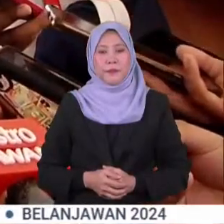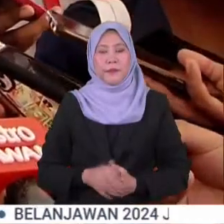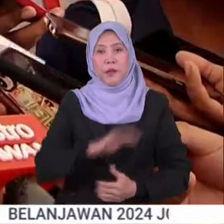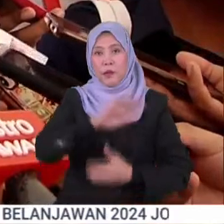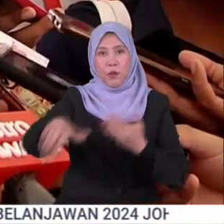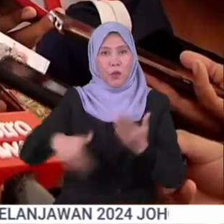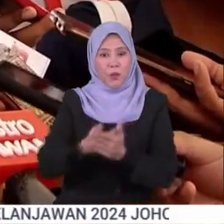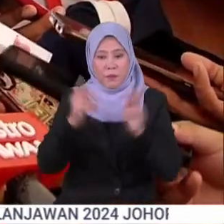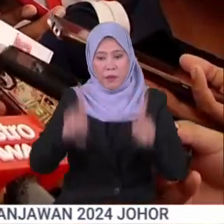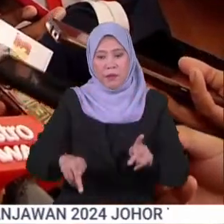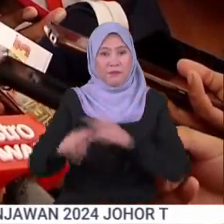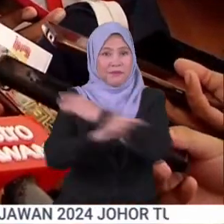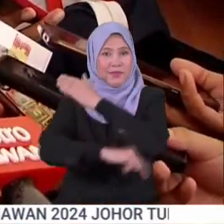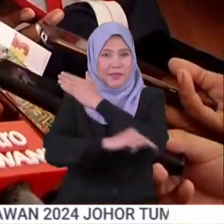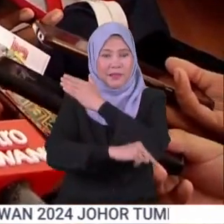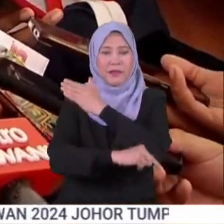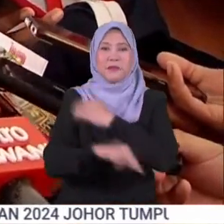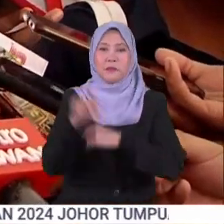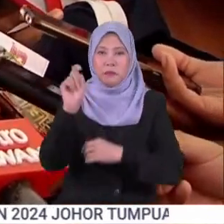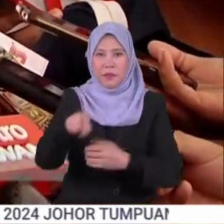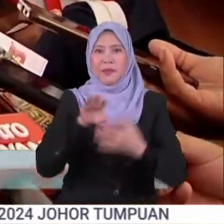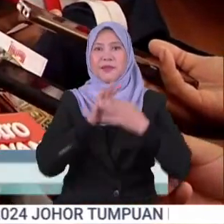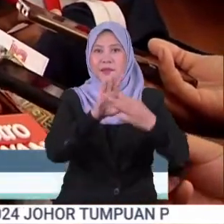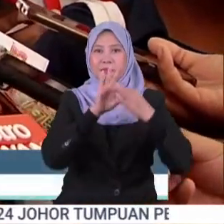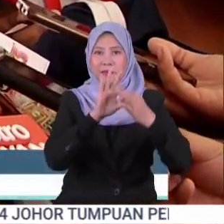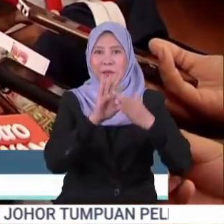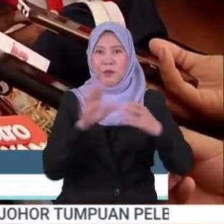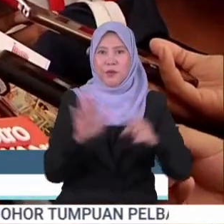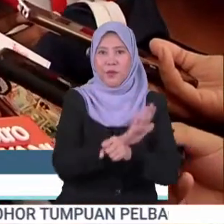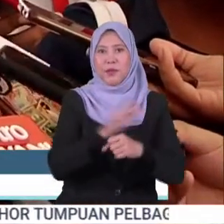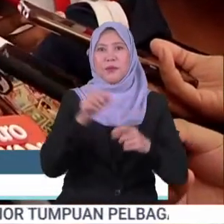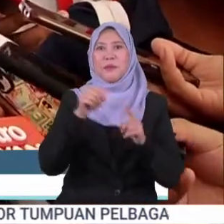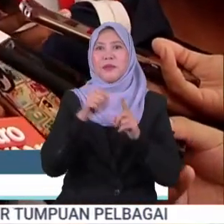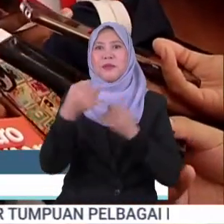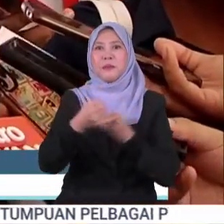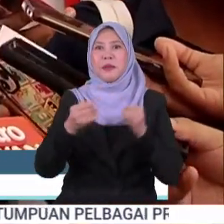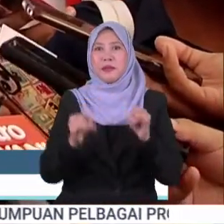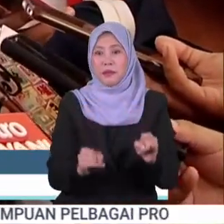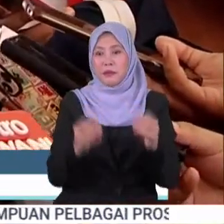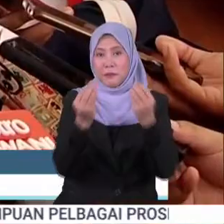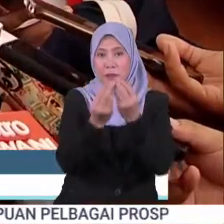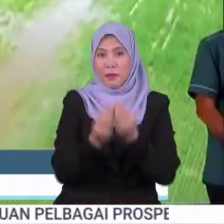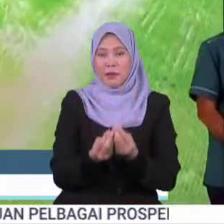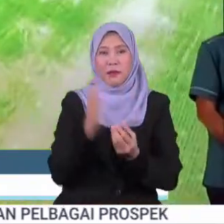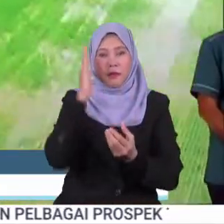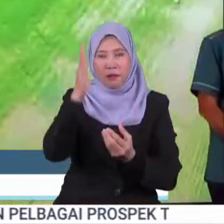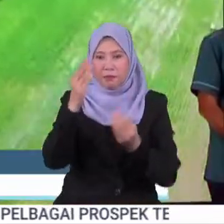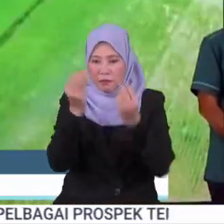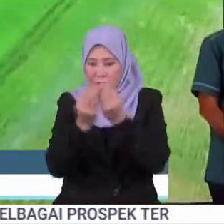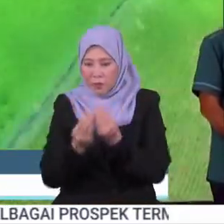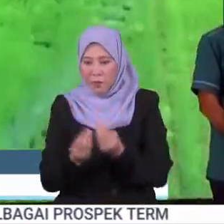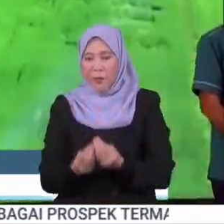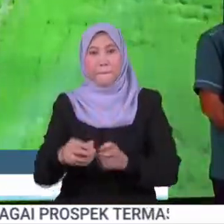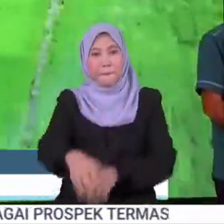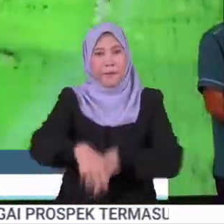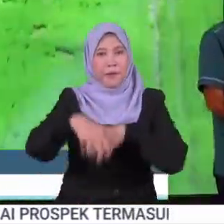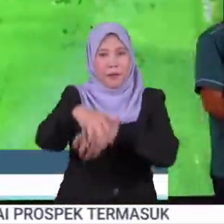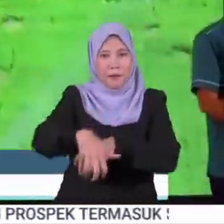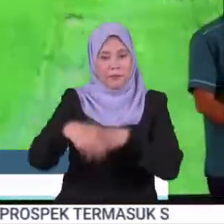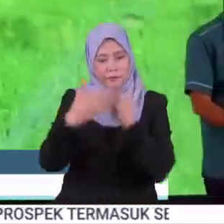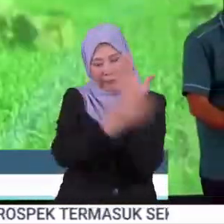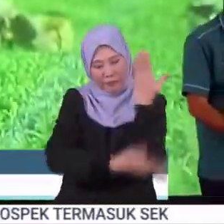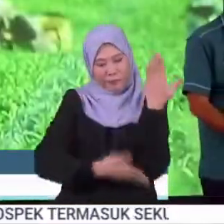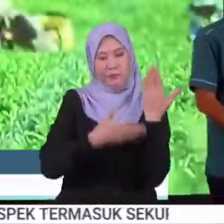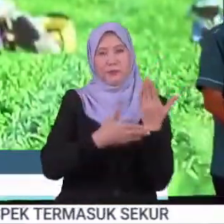Semua pihak di peringkat negeri diharap dapat memberi kerjasama penuh kepada Jabatan Perangkaan yang akan melaksana banci pertanian di seluruh negara